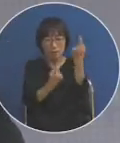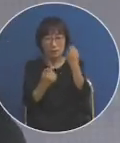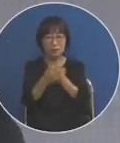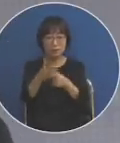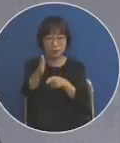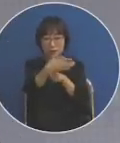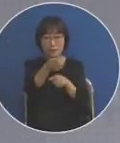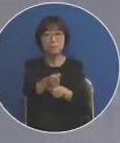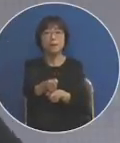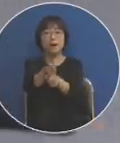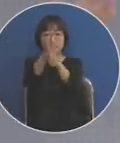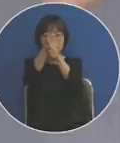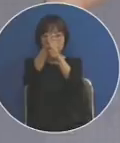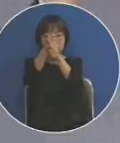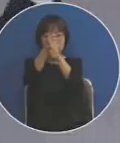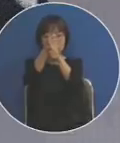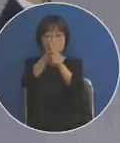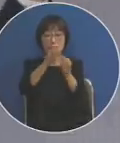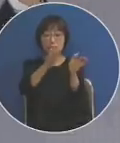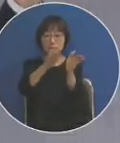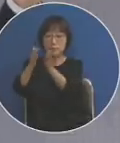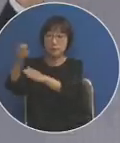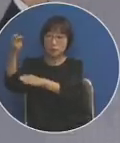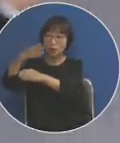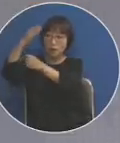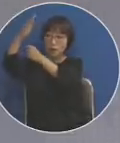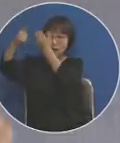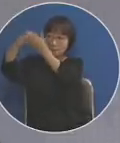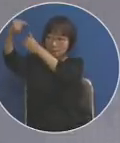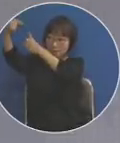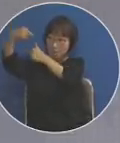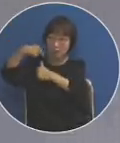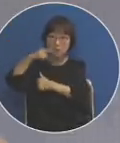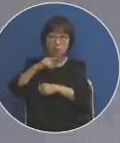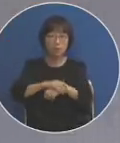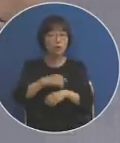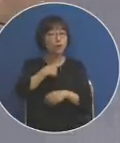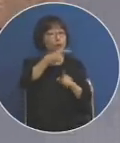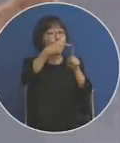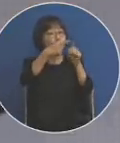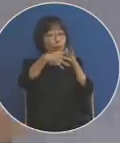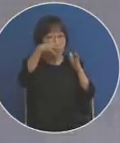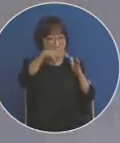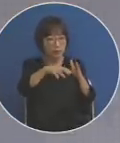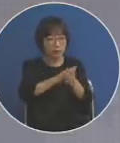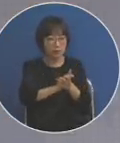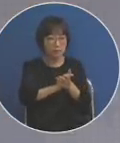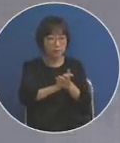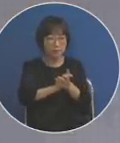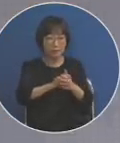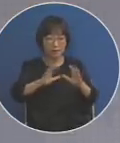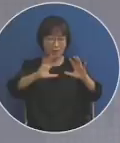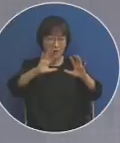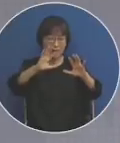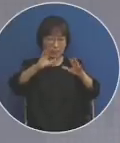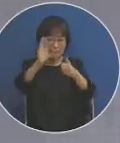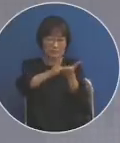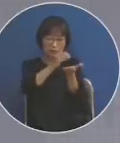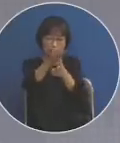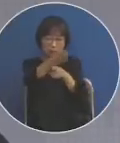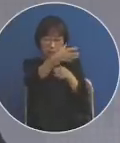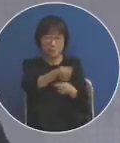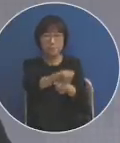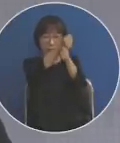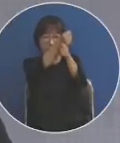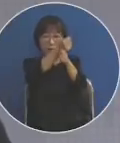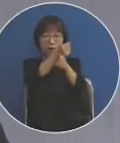우리 교회를 향하여 뭐라고 합니까? 만민 230의 나라 살아올 수 있도록 깃발을 들고 길을 들었다. What is God saying to our church to raise